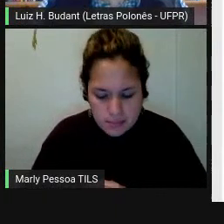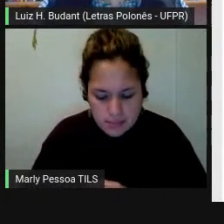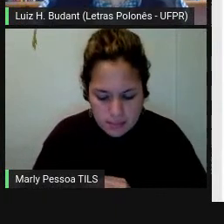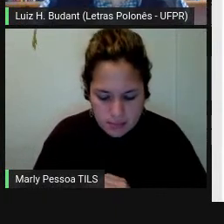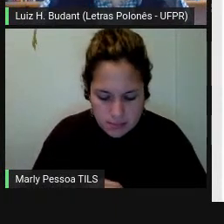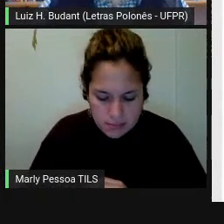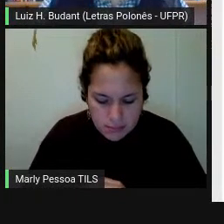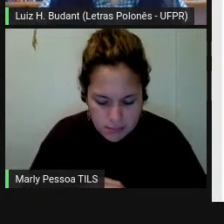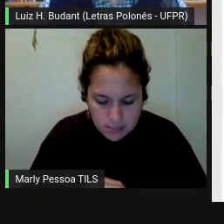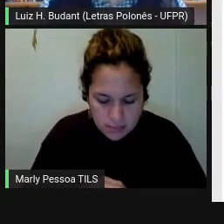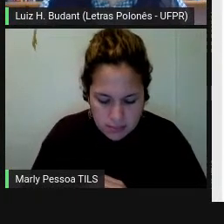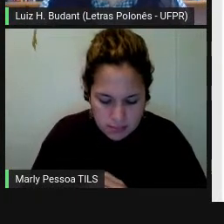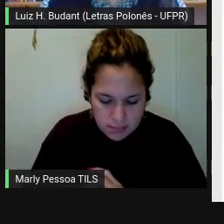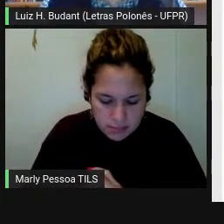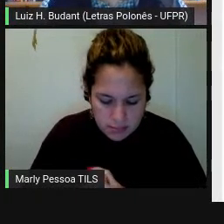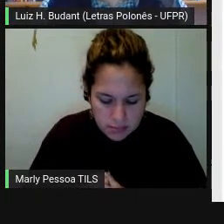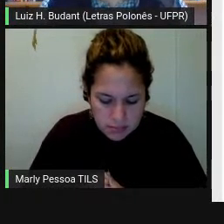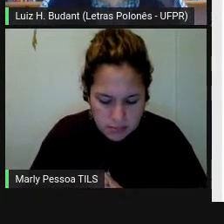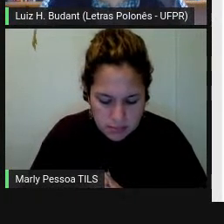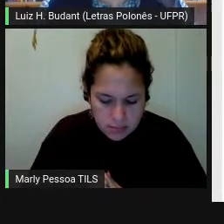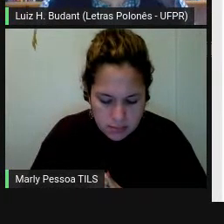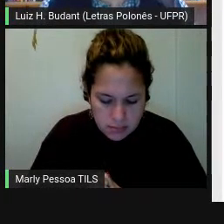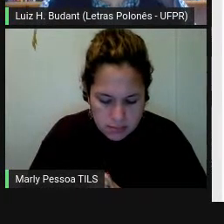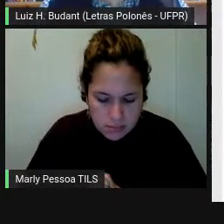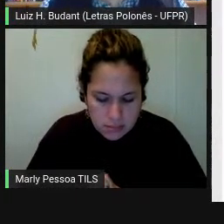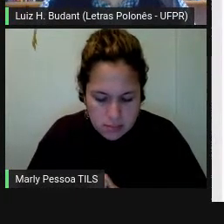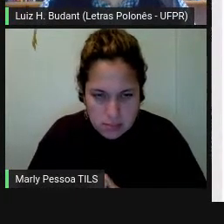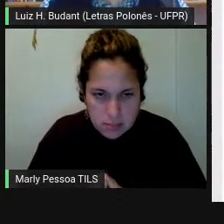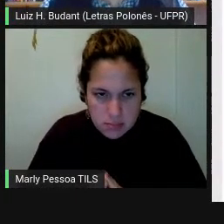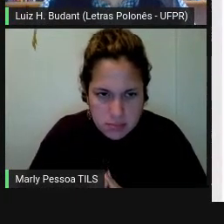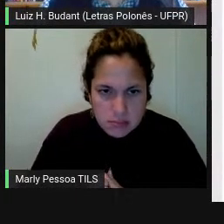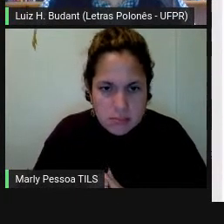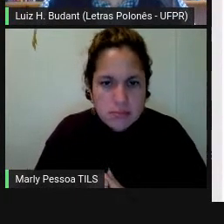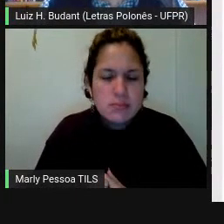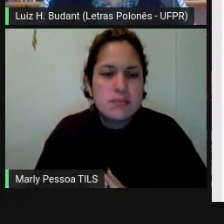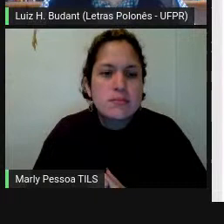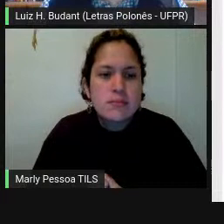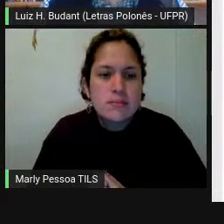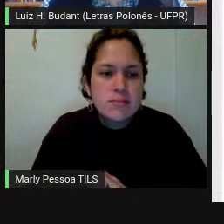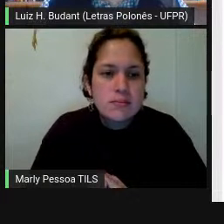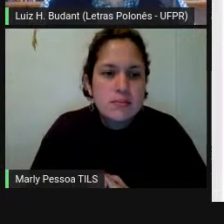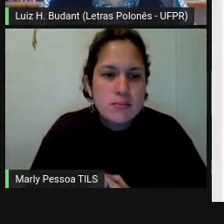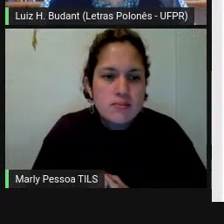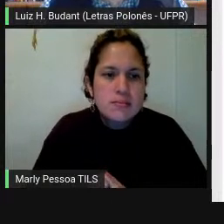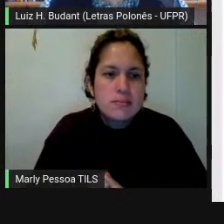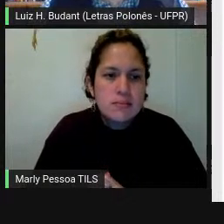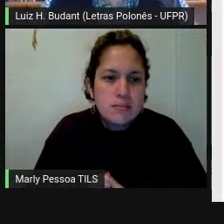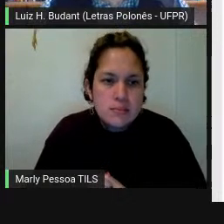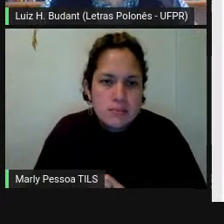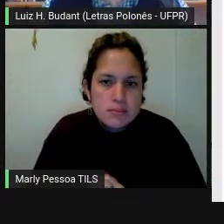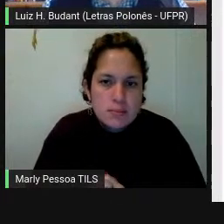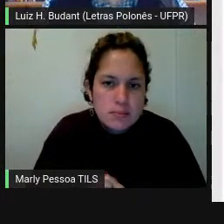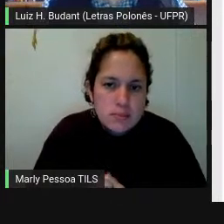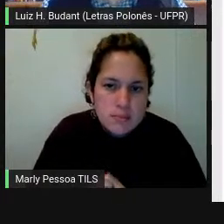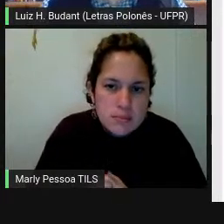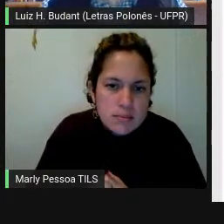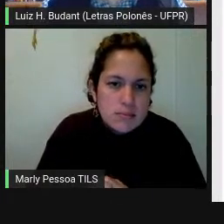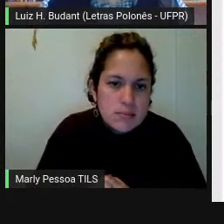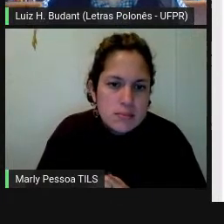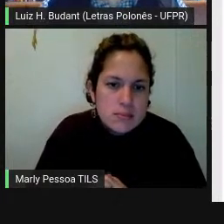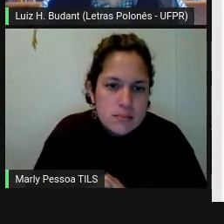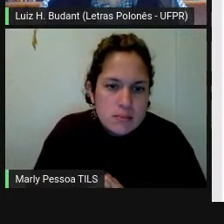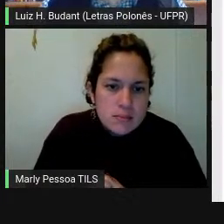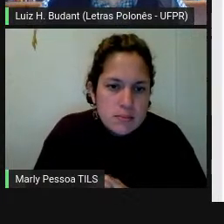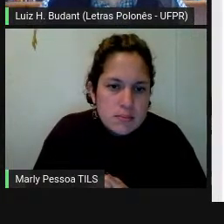imion życzących, będących życzeniem dla dziecka. Tutaj musielibyśmy znać język